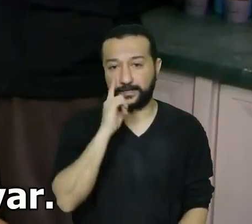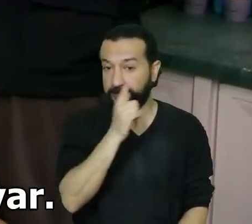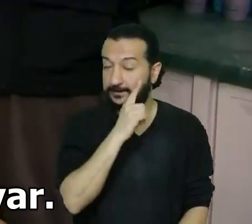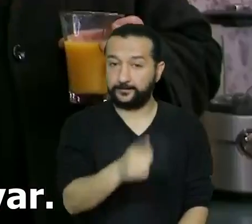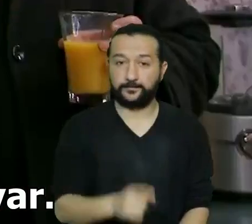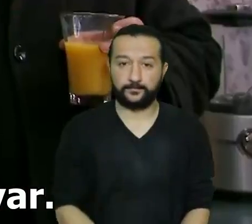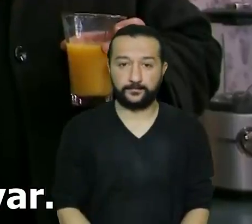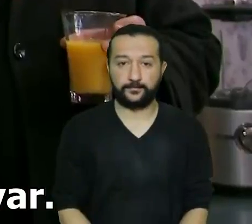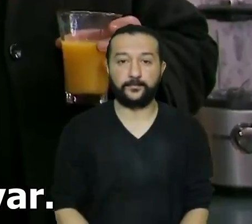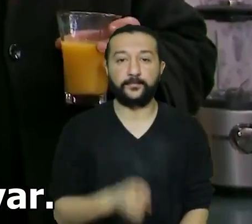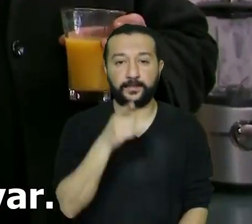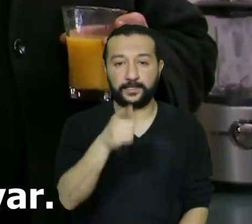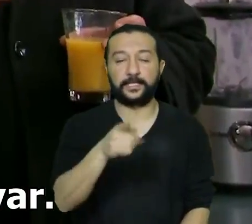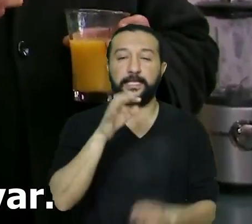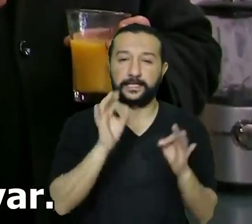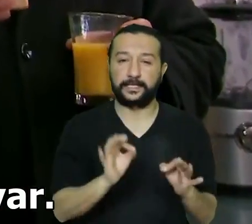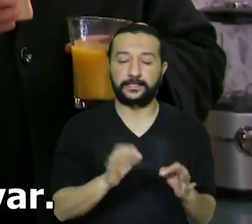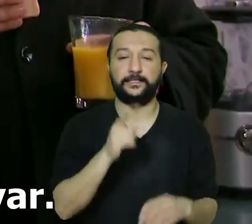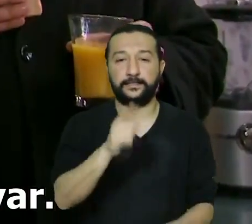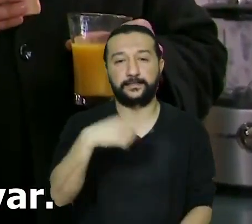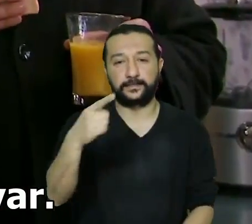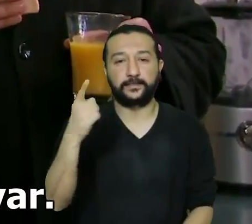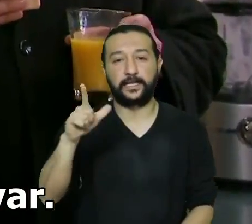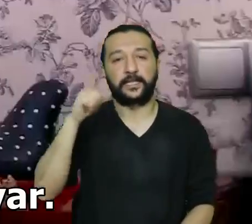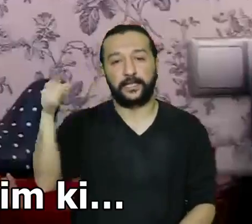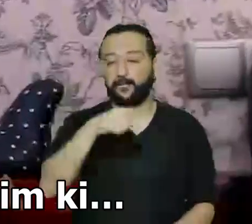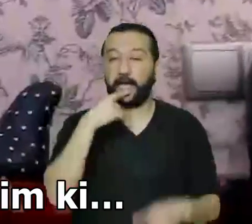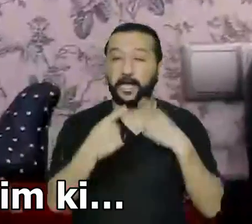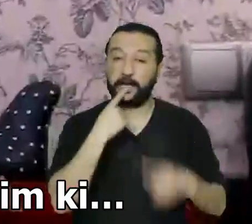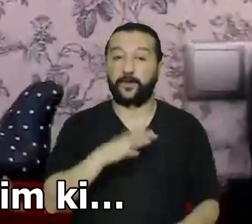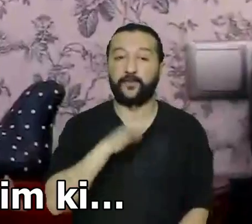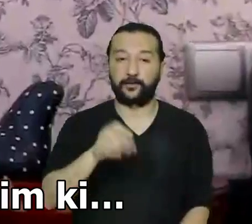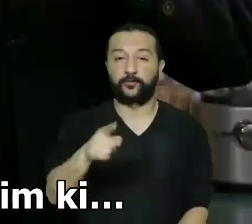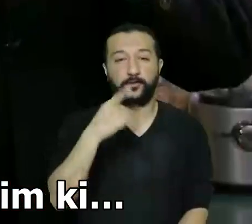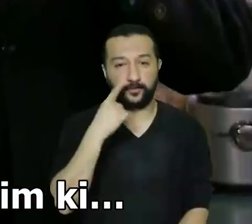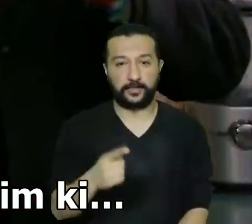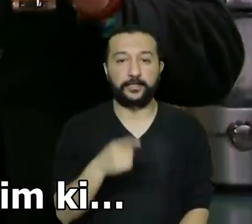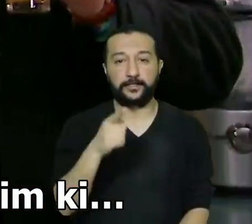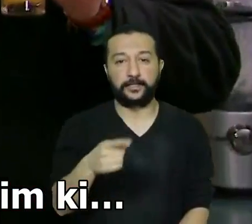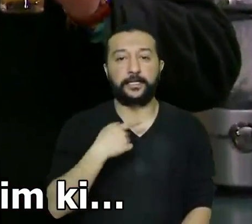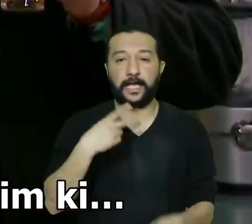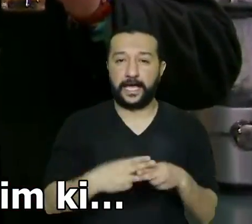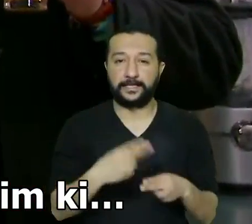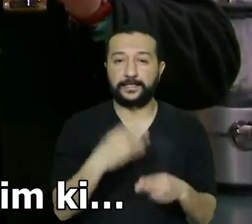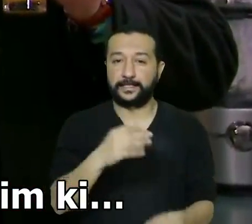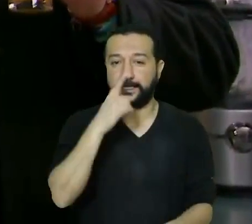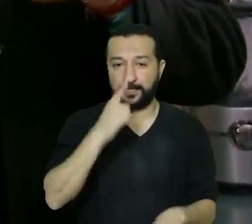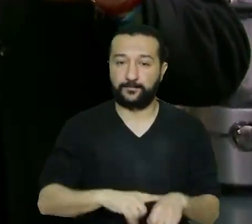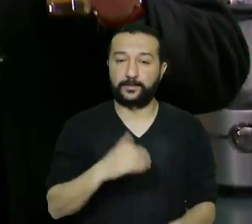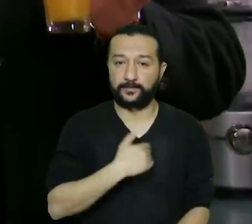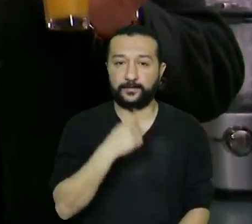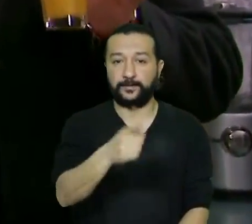Enişteciğim, senin kesin Lidyanlarla bir akrabalığın var. Bak ben adından daha iyi eminim